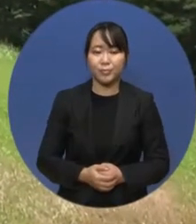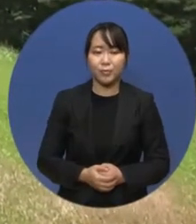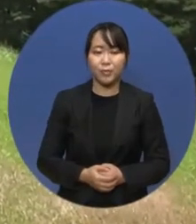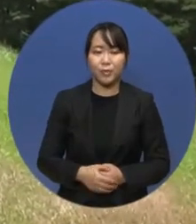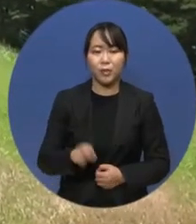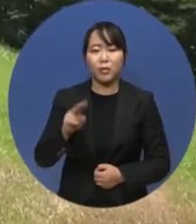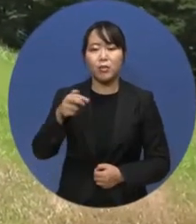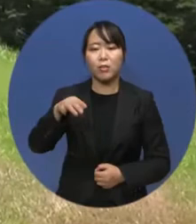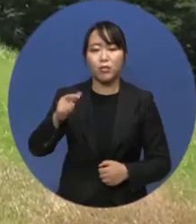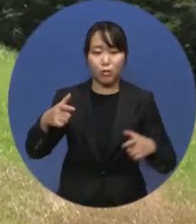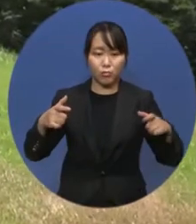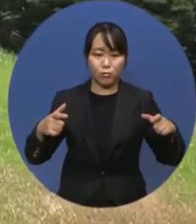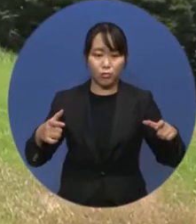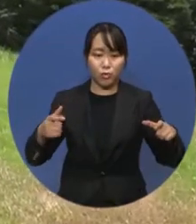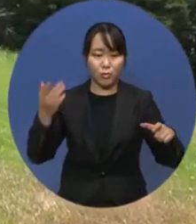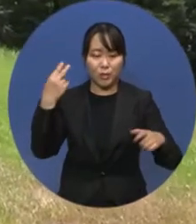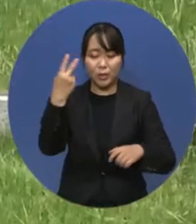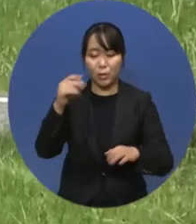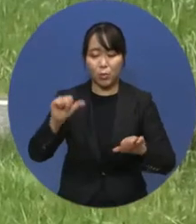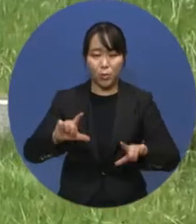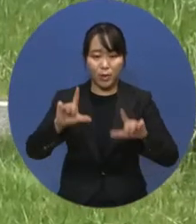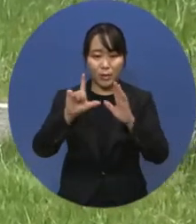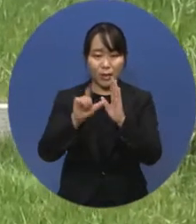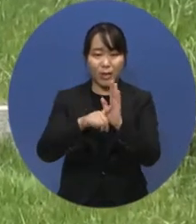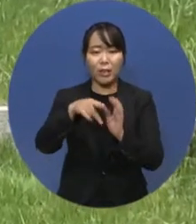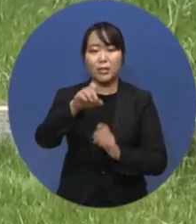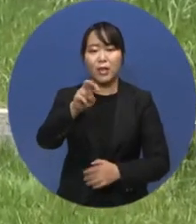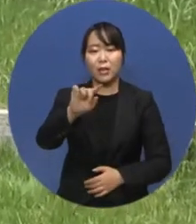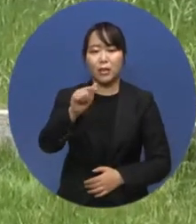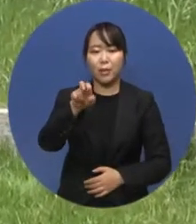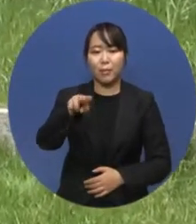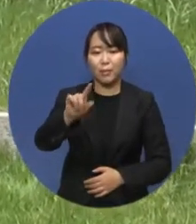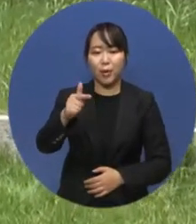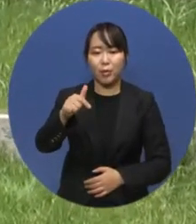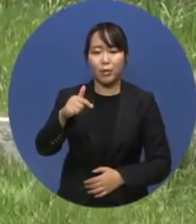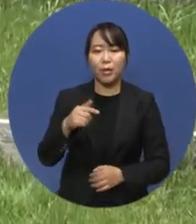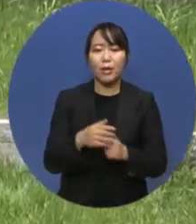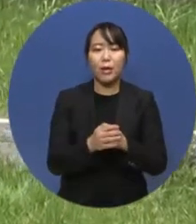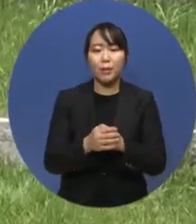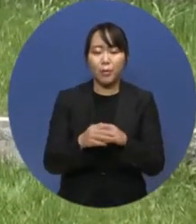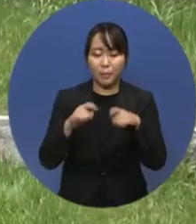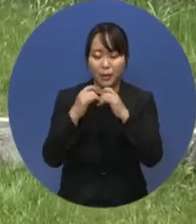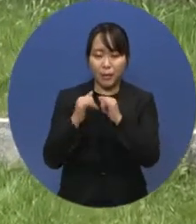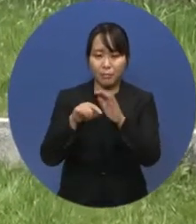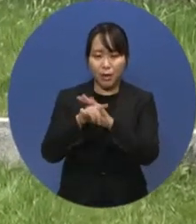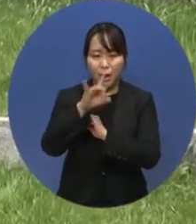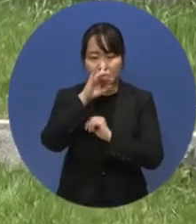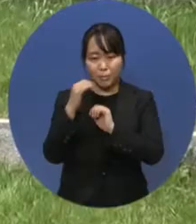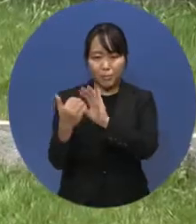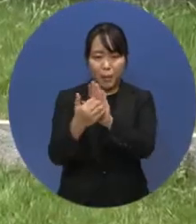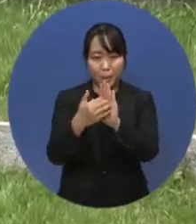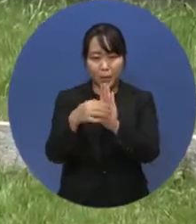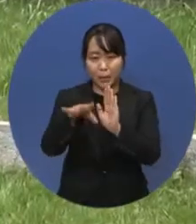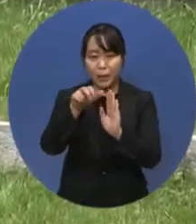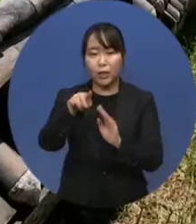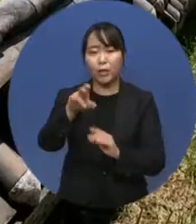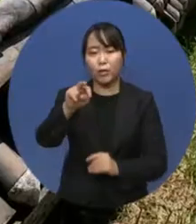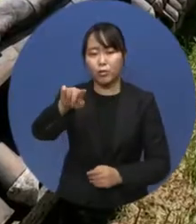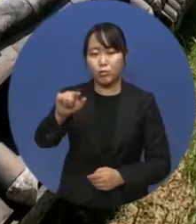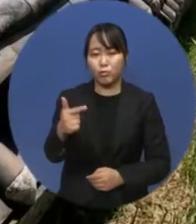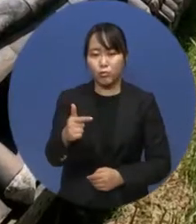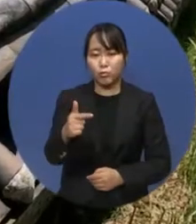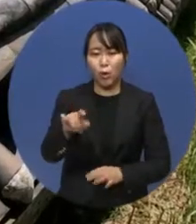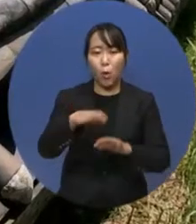연천군이 지난 2005년 장남면 고랑포리 민간인 통제선 안쪽에 위치한 경순왕릉을